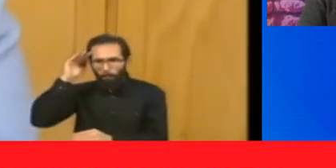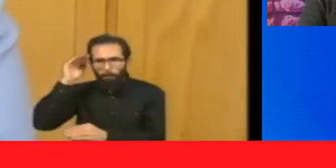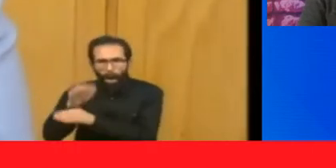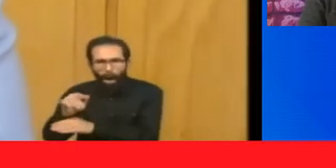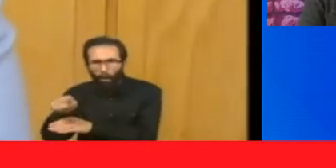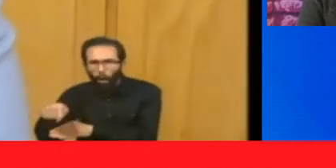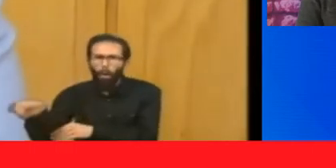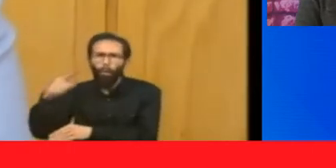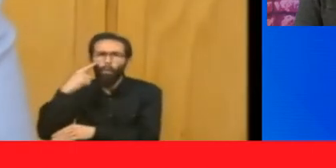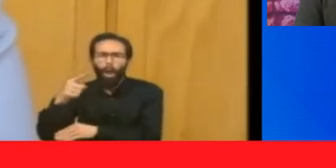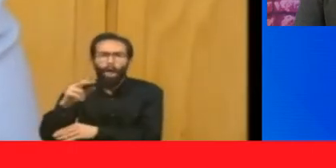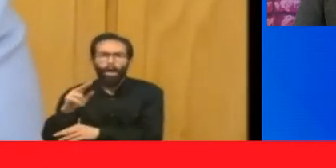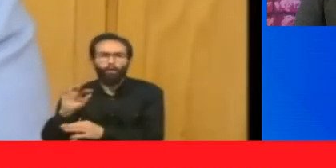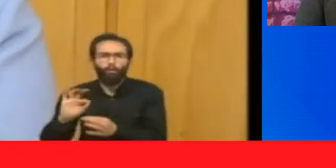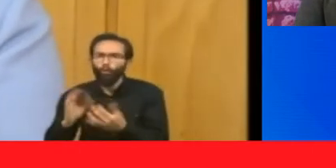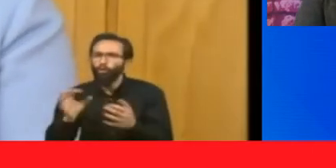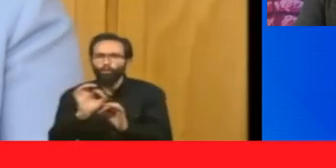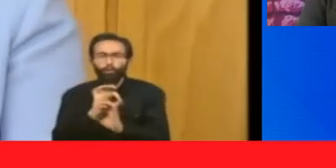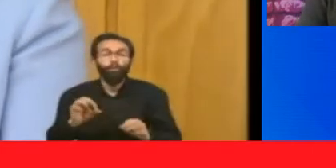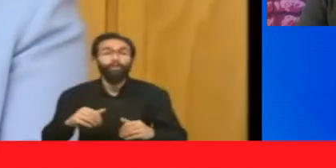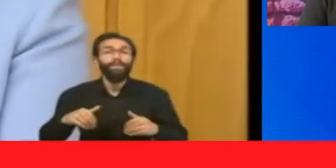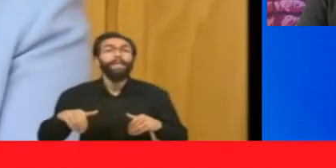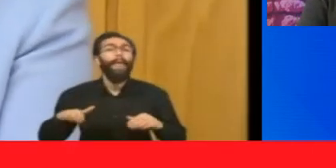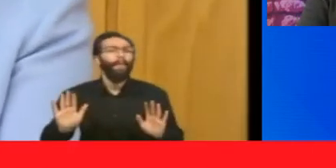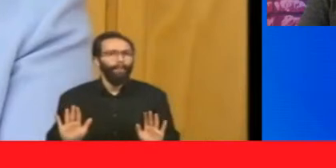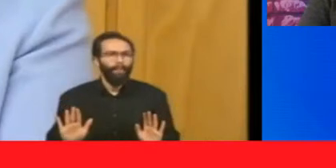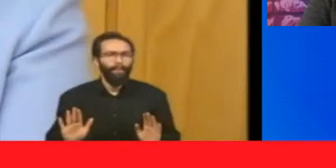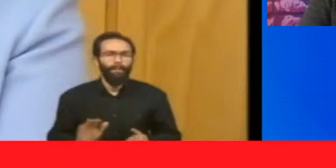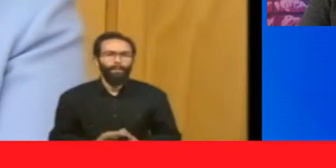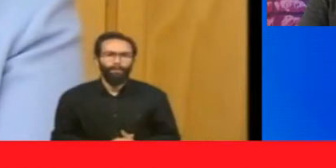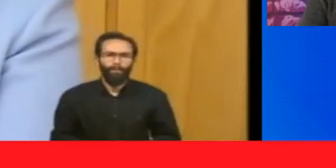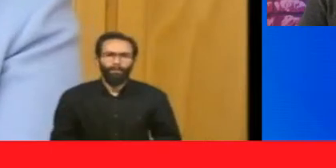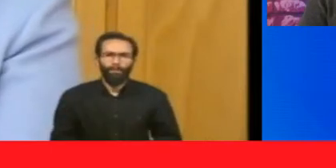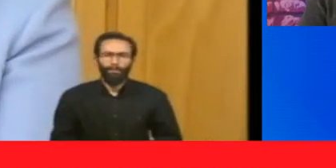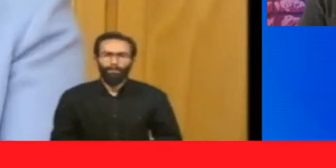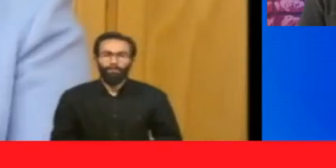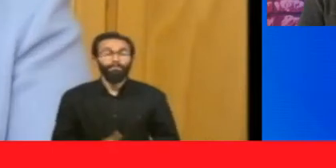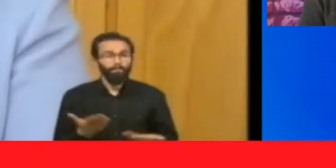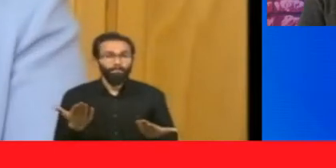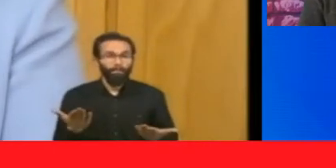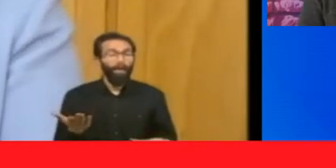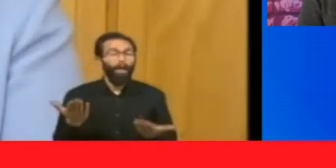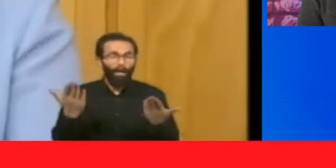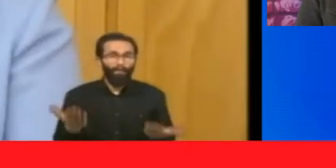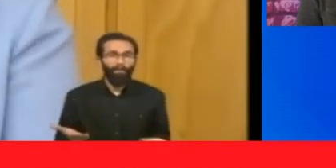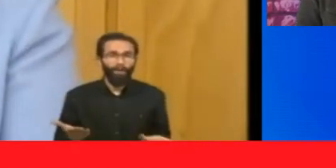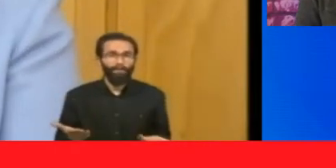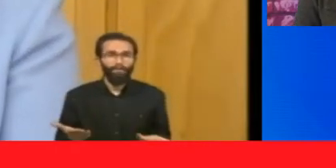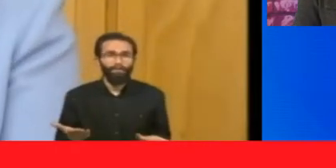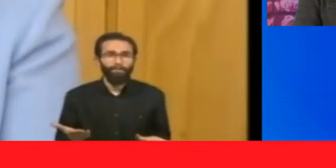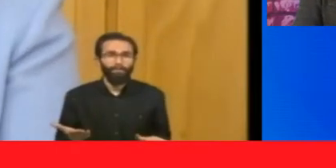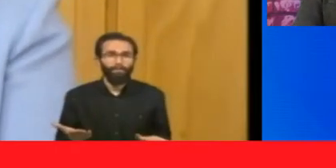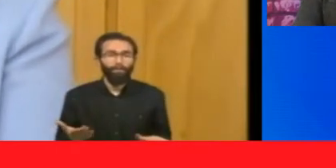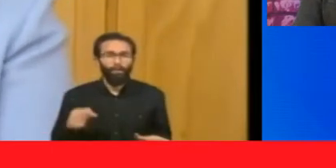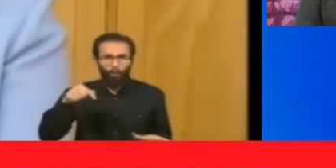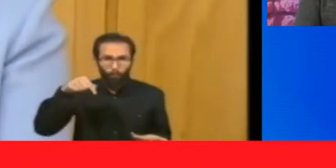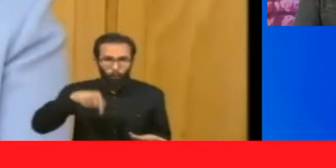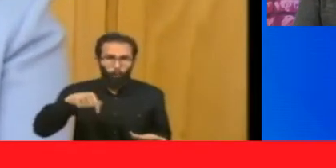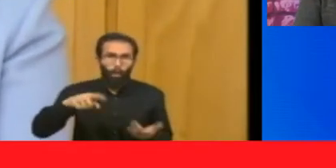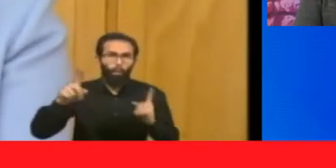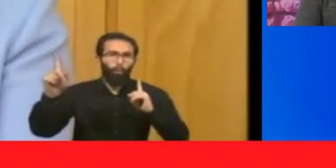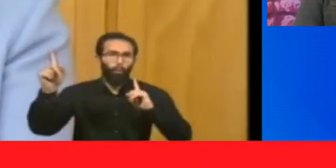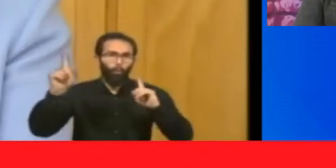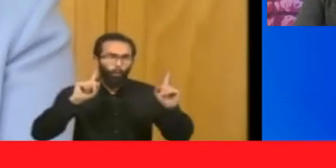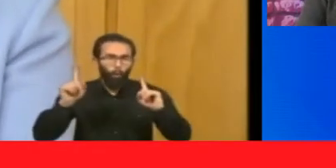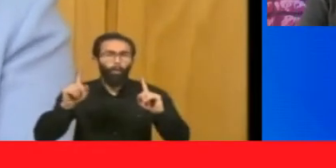diyoruz. Arkadaşlar paylaşın. Evet, elbette burada hukuktan ve